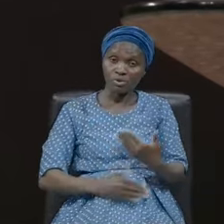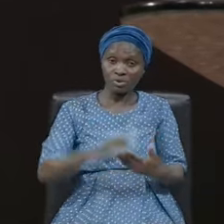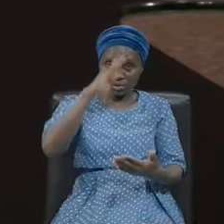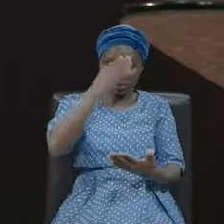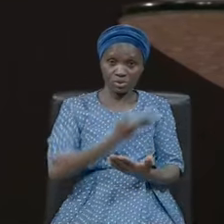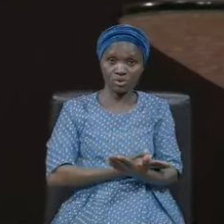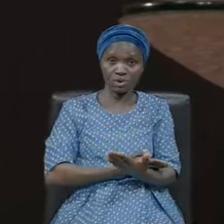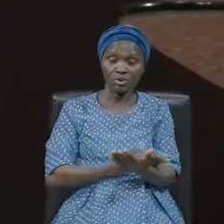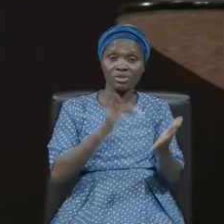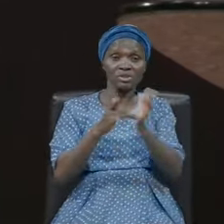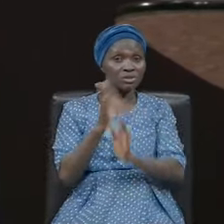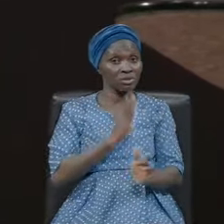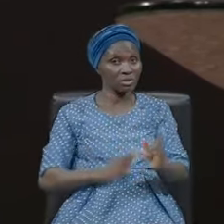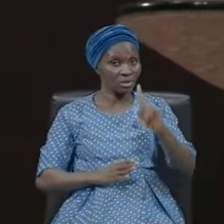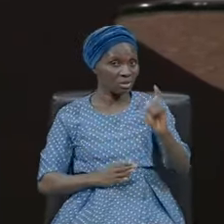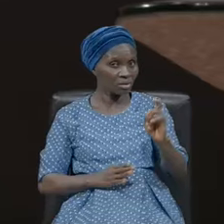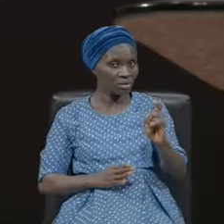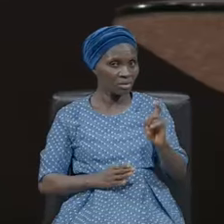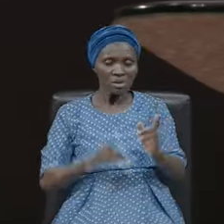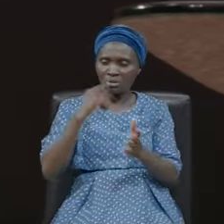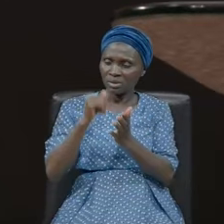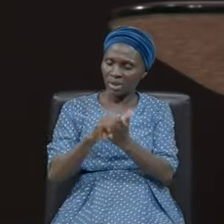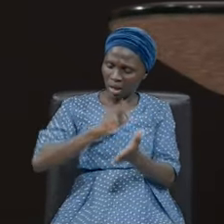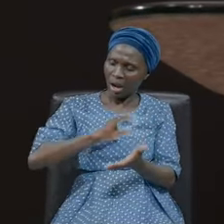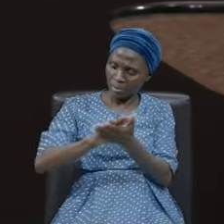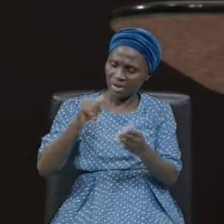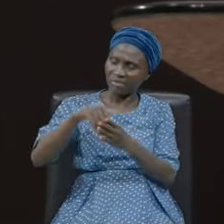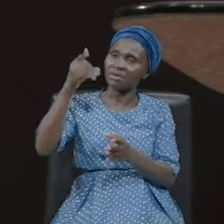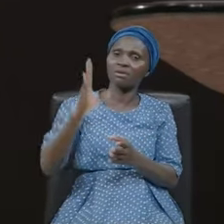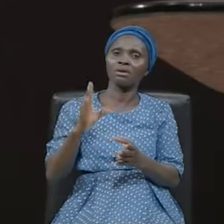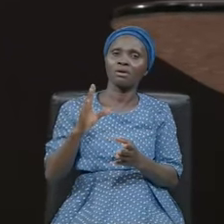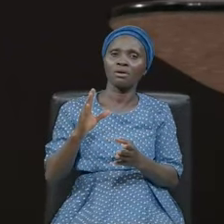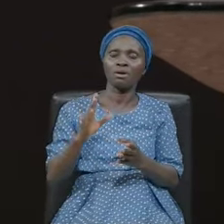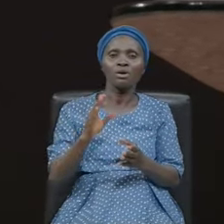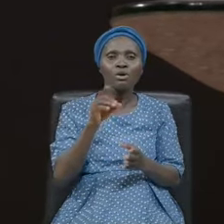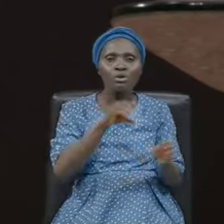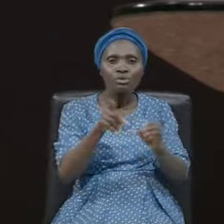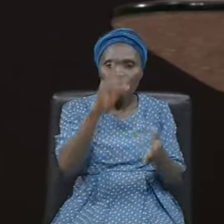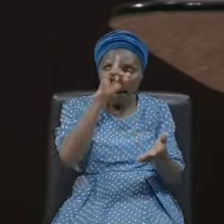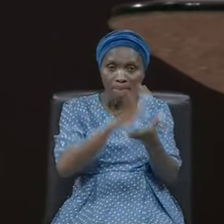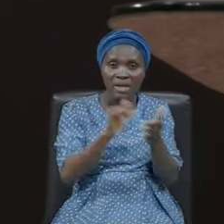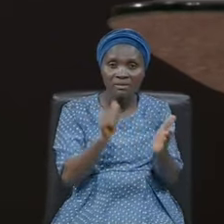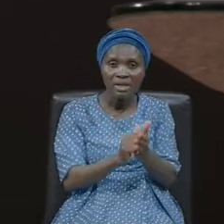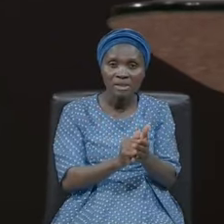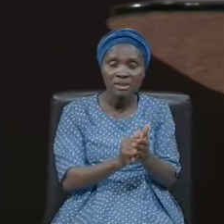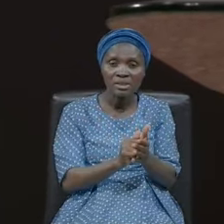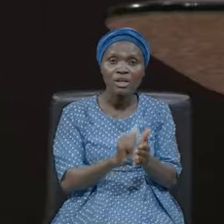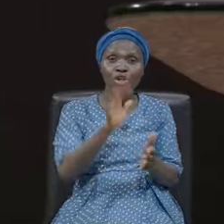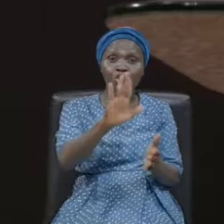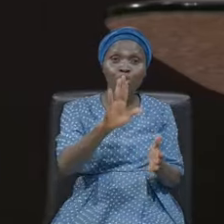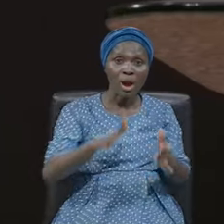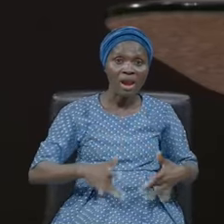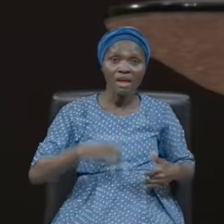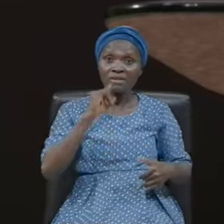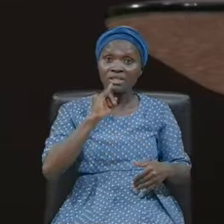Dieu. Est-ce que tu crois que ta vie est dans sa main? Que tu peux